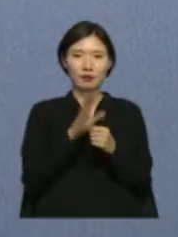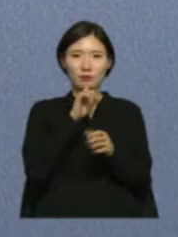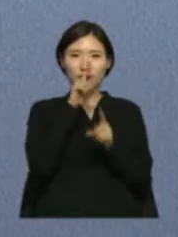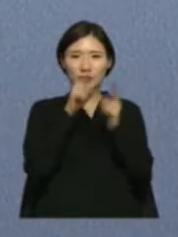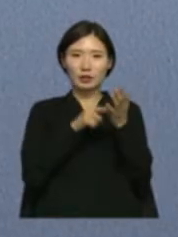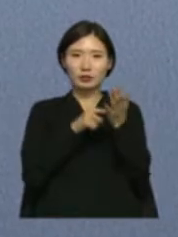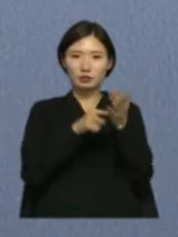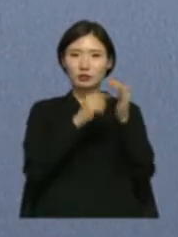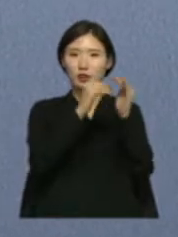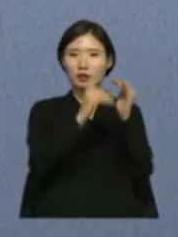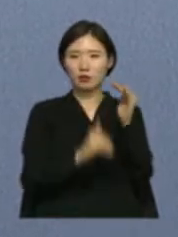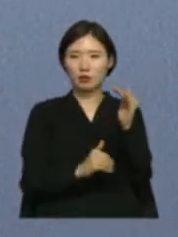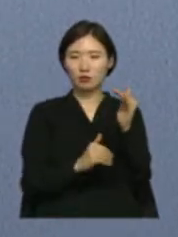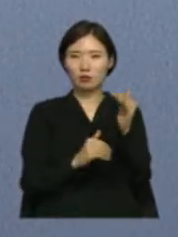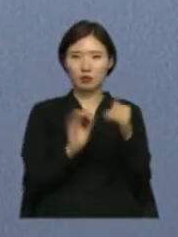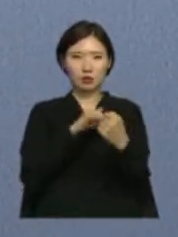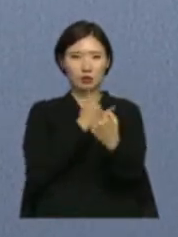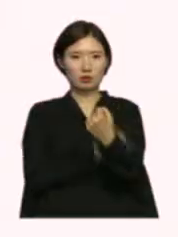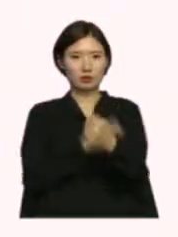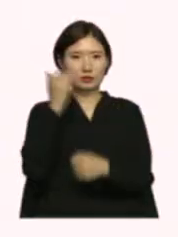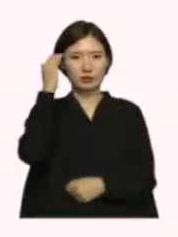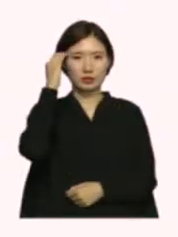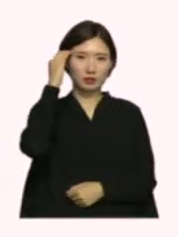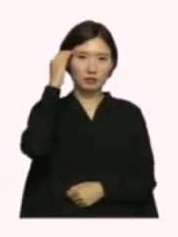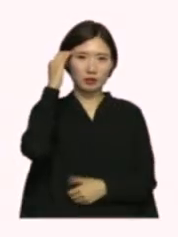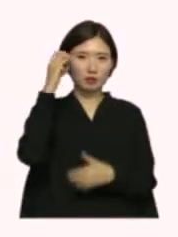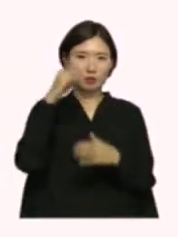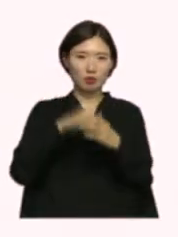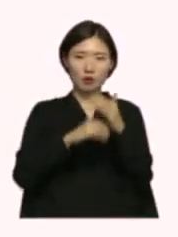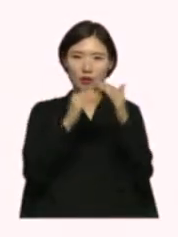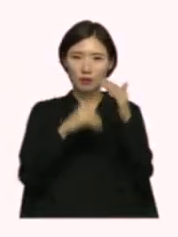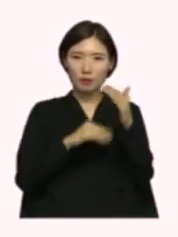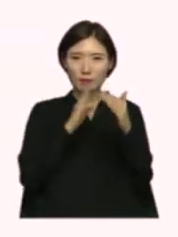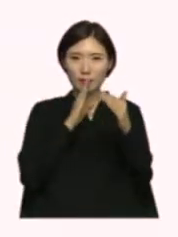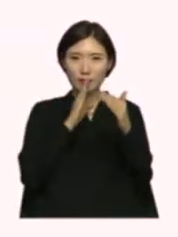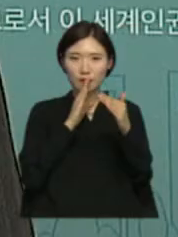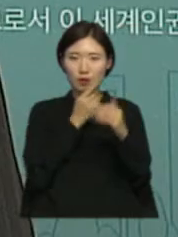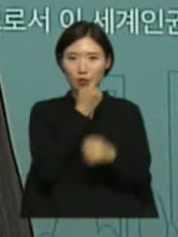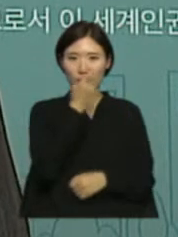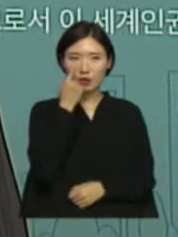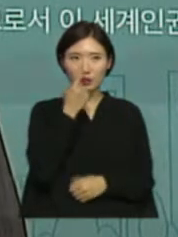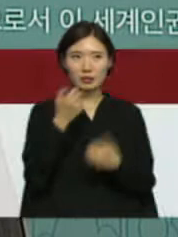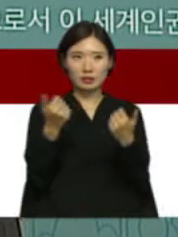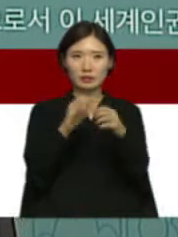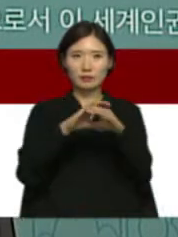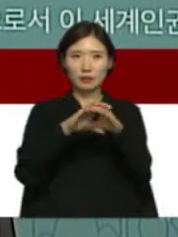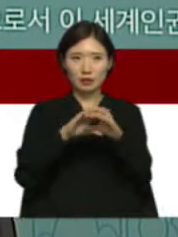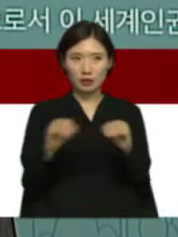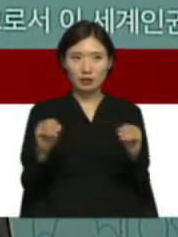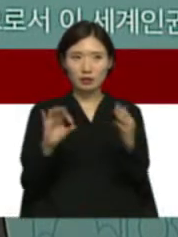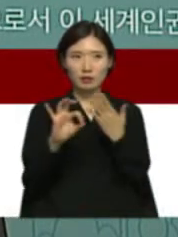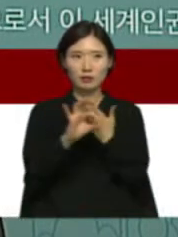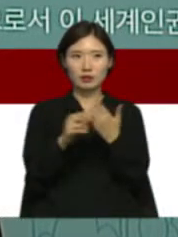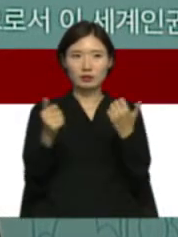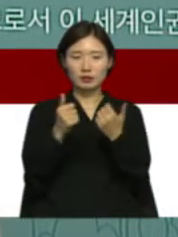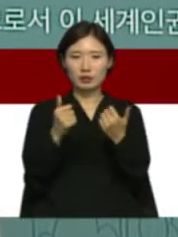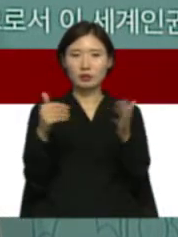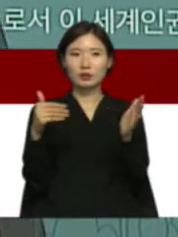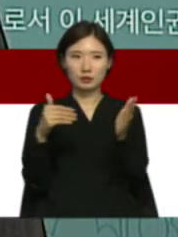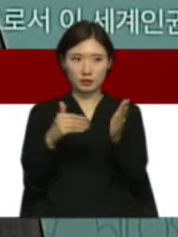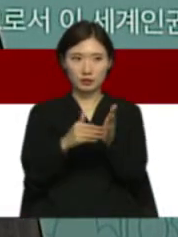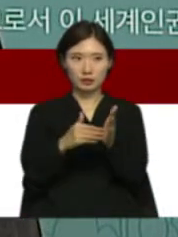주장하는 내용이 인권 침해에 해당하는 지를 파악합니다 상담으로 해결 되는 부분이라면 상담으로 정도로